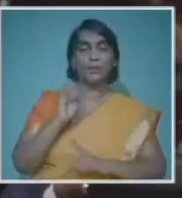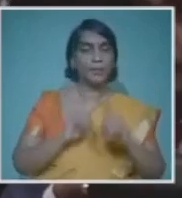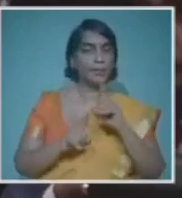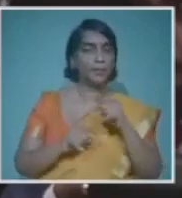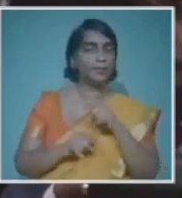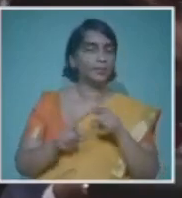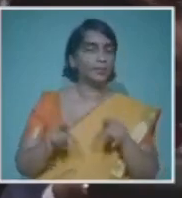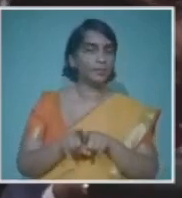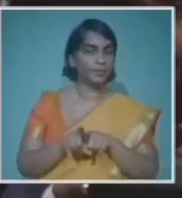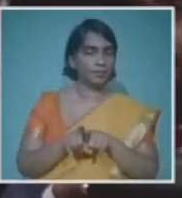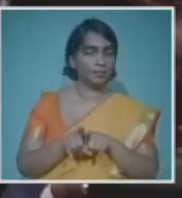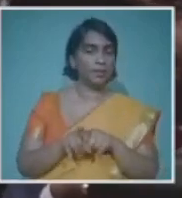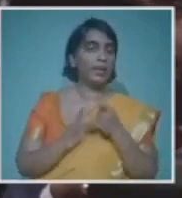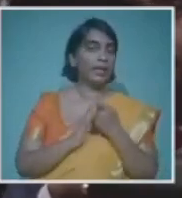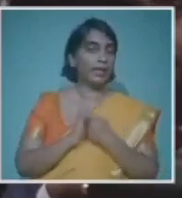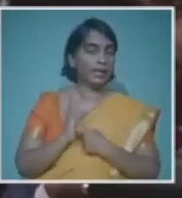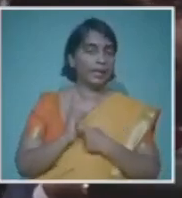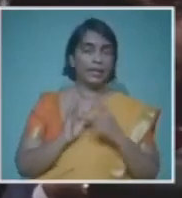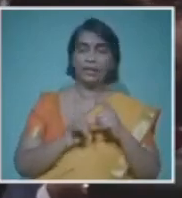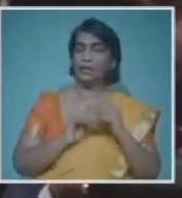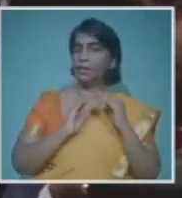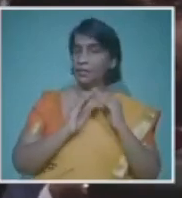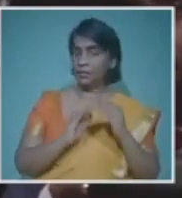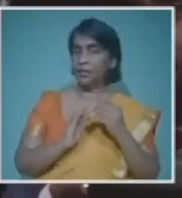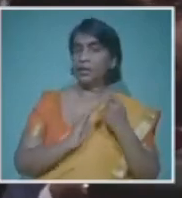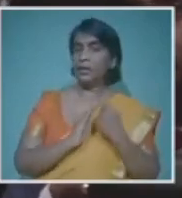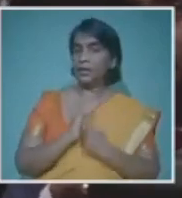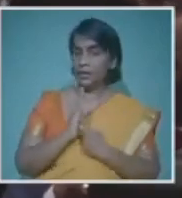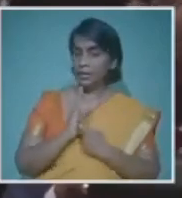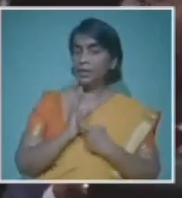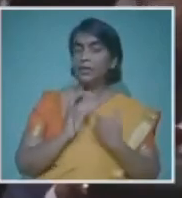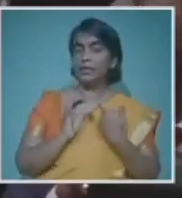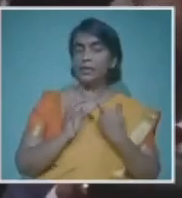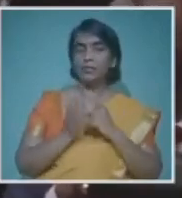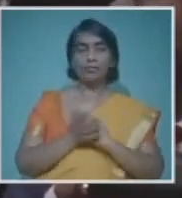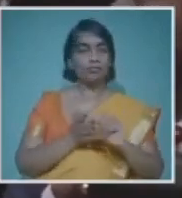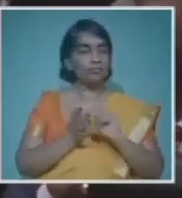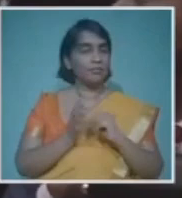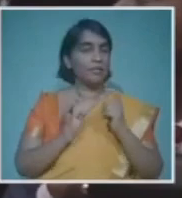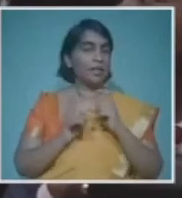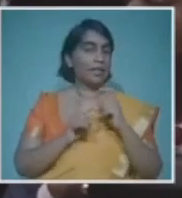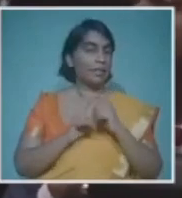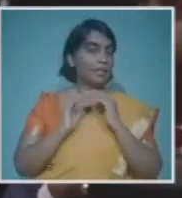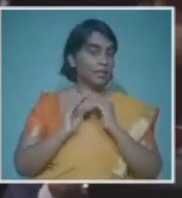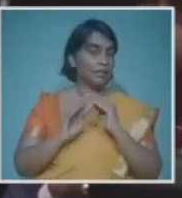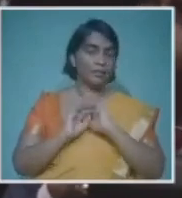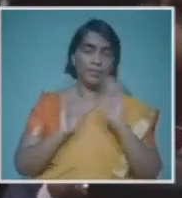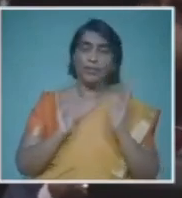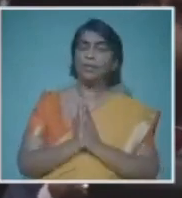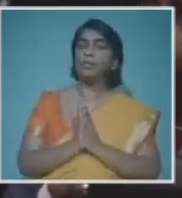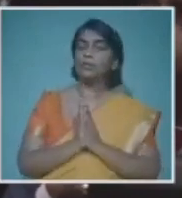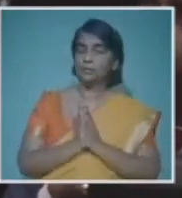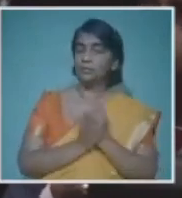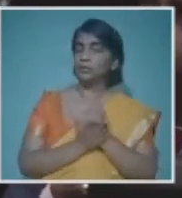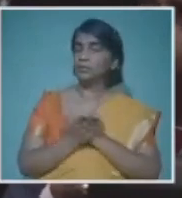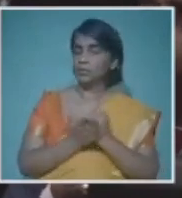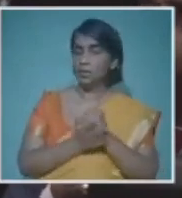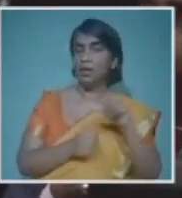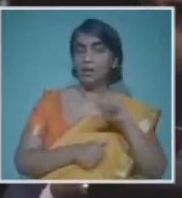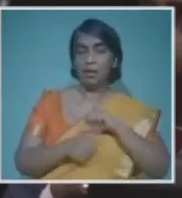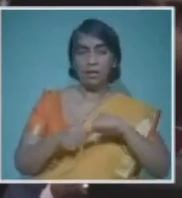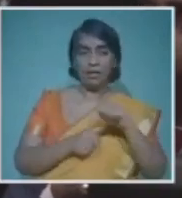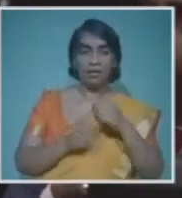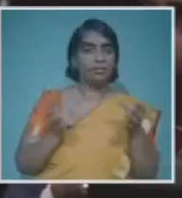විදිහට නීතිපති දෙපාර්තමේන්තුව නීති කෙටිම්පත් සම්පාදක දෙපාර්තමේන්තුව යනාදී සියලු ආයතන